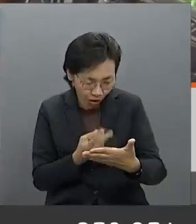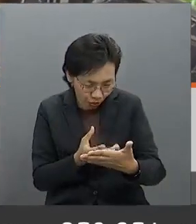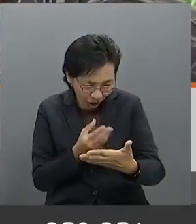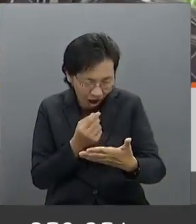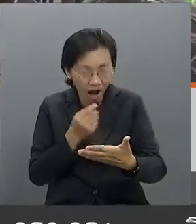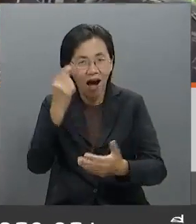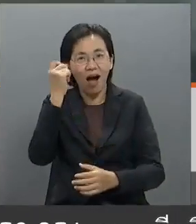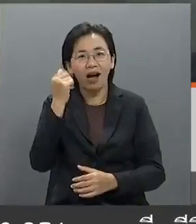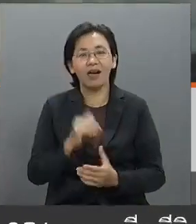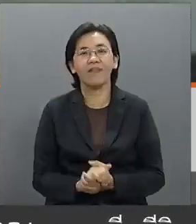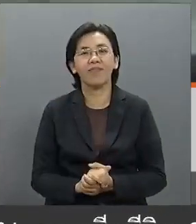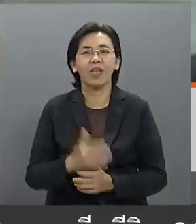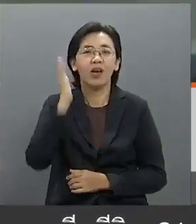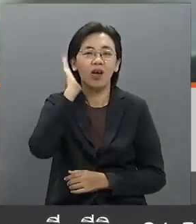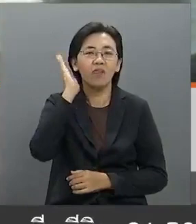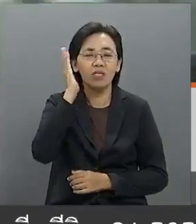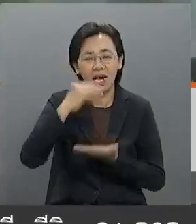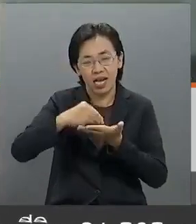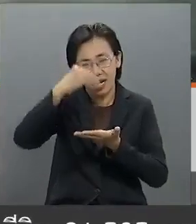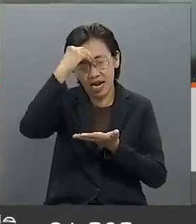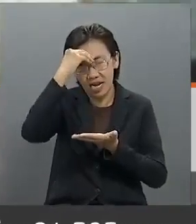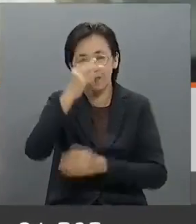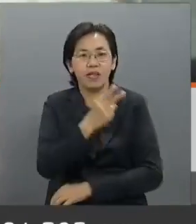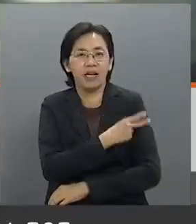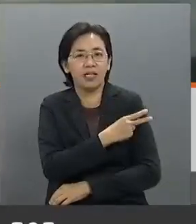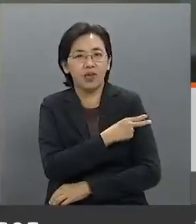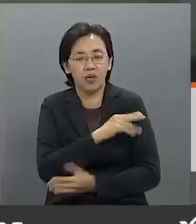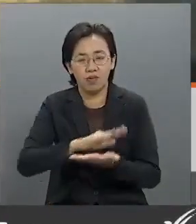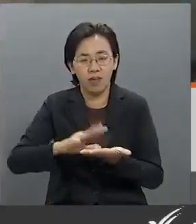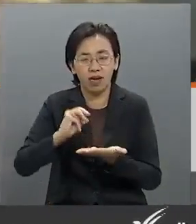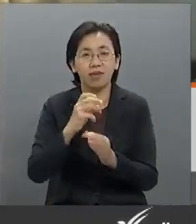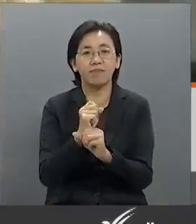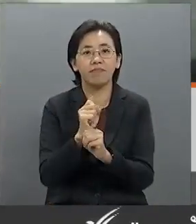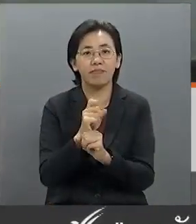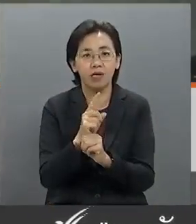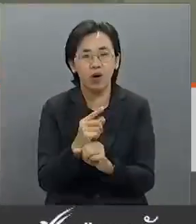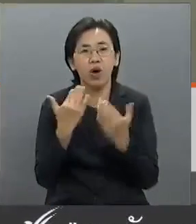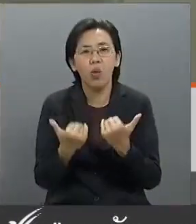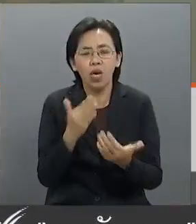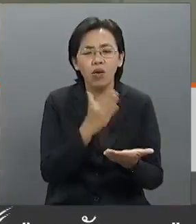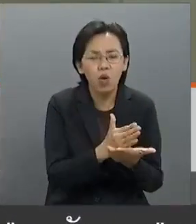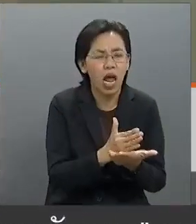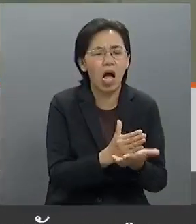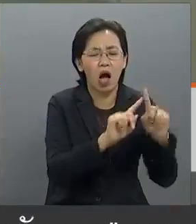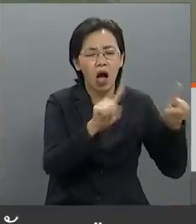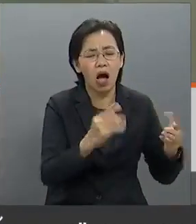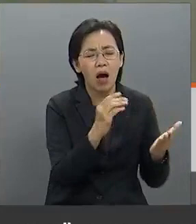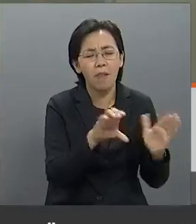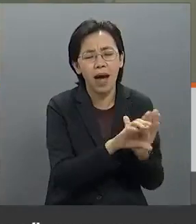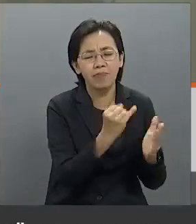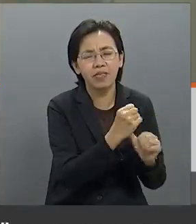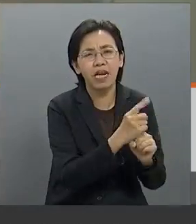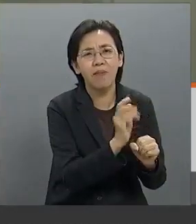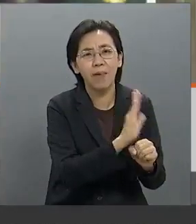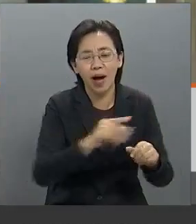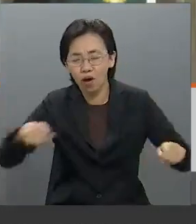ศรีสวัสดิ์นักศึกษาปริญญาโทรั้วศิลปากรหากวันนี้พักทำภาพพิมพ์ไว้ก่อนเปลี่ยนมาจับตะหลิวทำผัดไทย